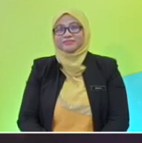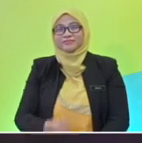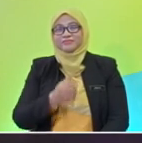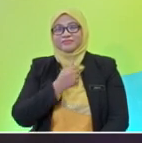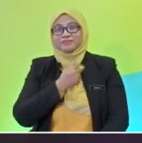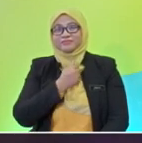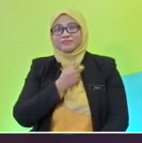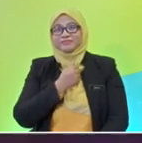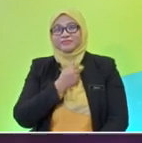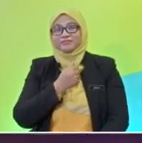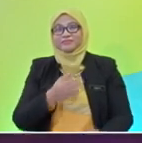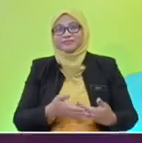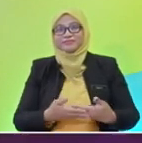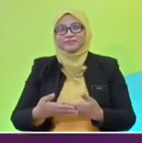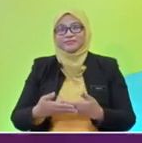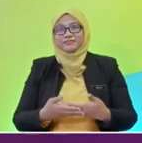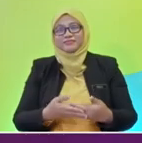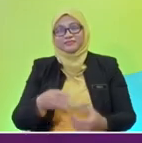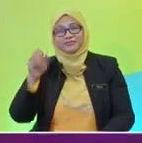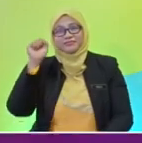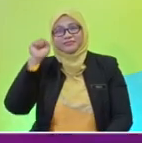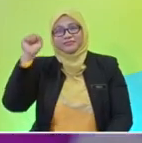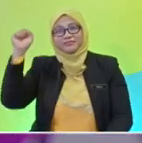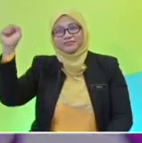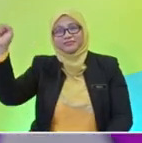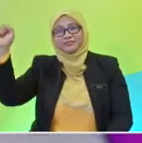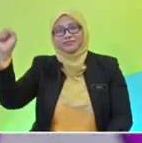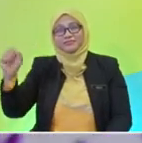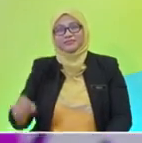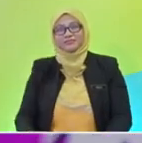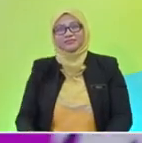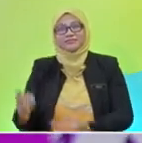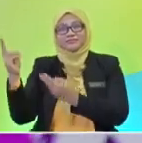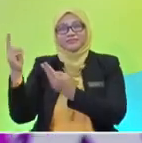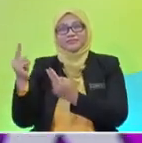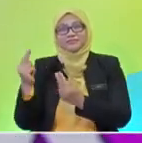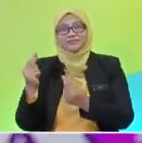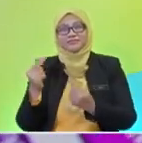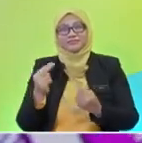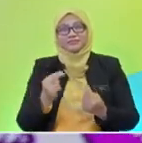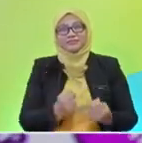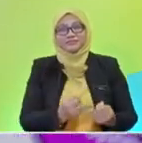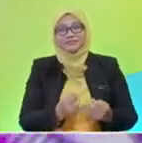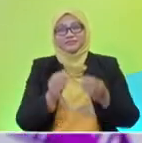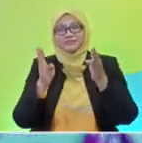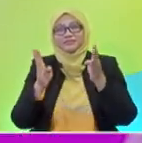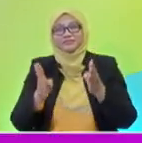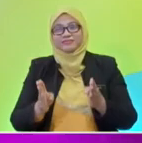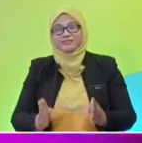Aku anak merdeka, harapan nusa dan